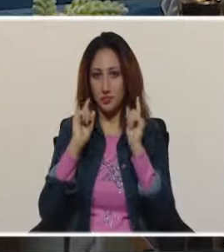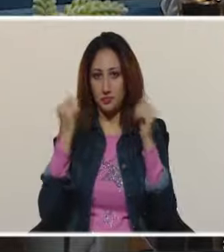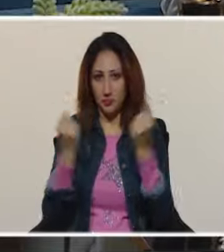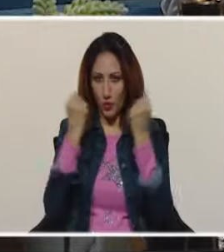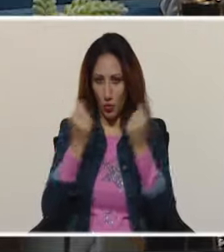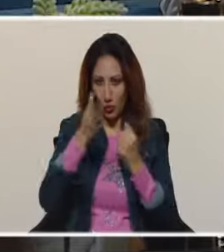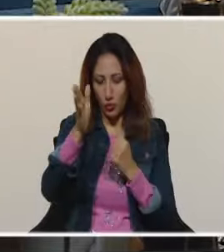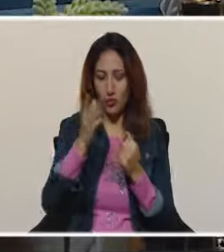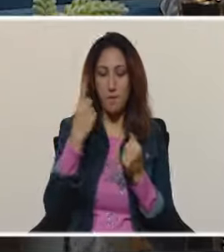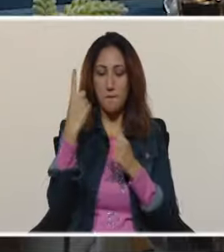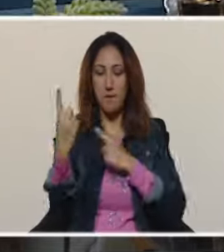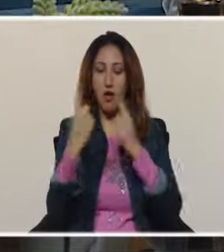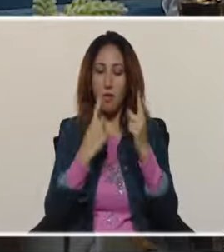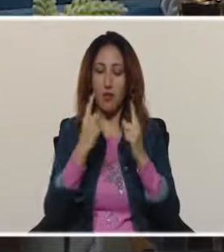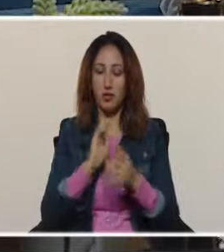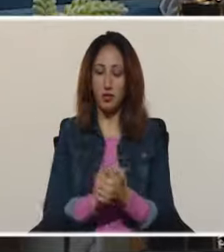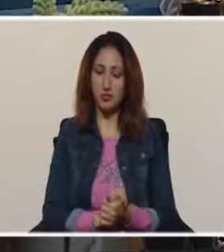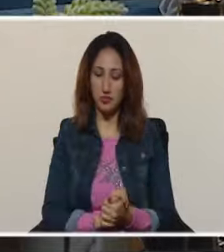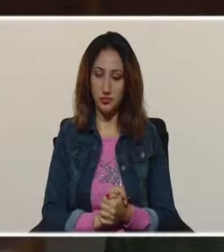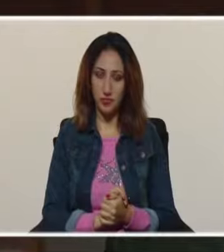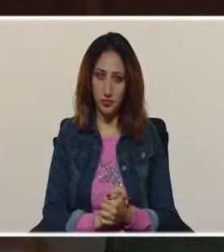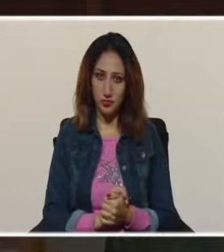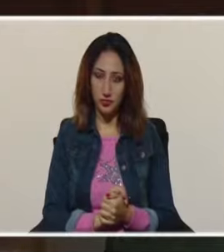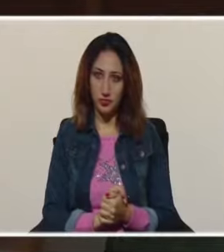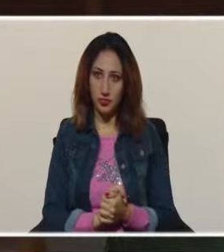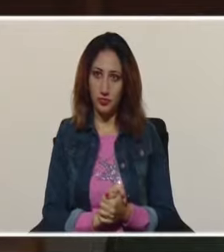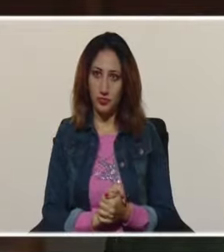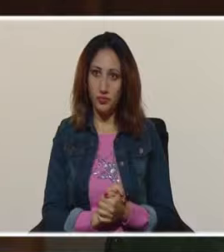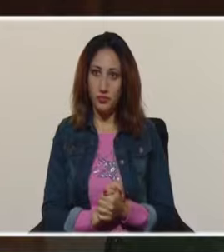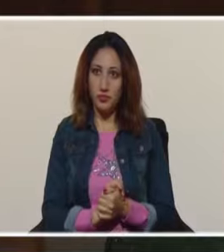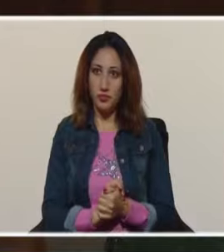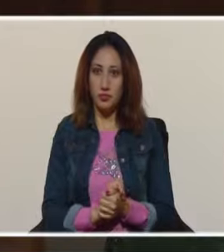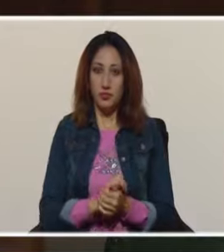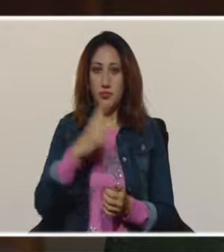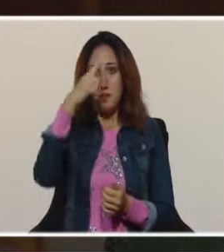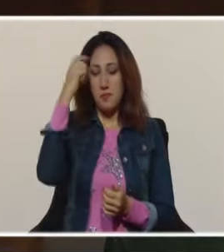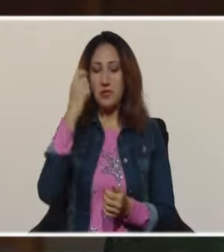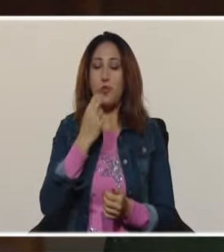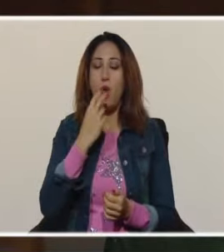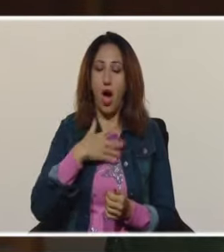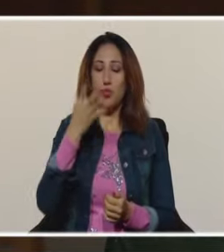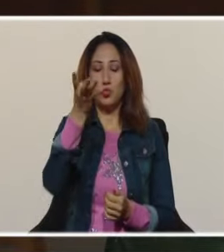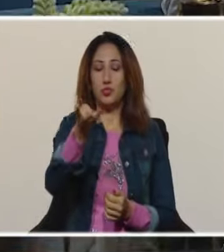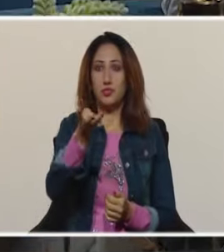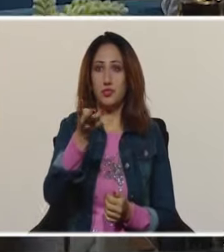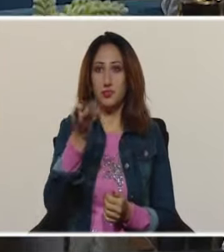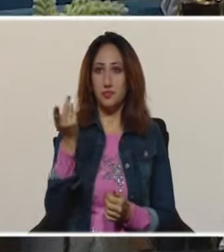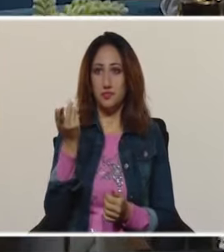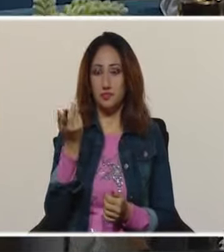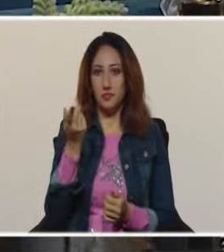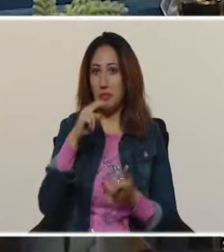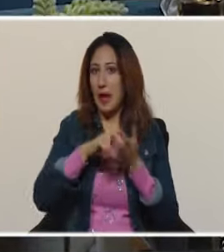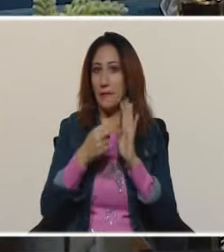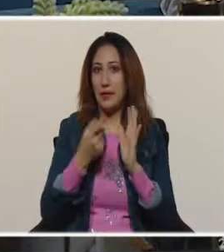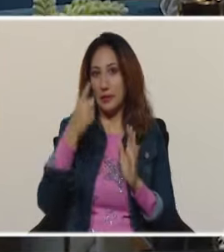هناك او هي وانا بشرح لها اللي انا خدته، بس خدنا الكورس. طب انا هفترض ان في واحد اعجب بواحده فيكم. ده حصل. ايه اللي بيحصل